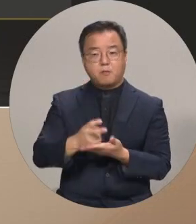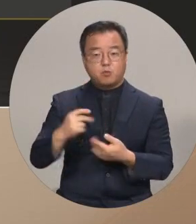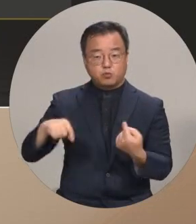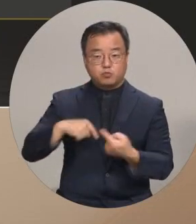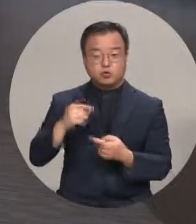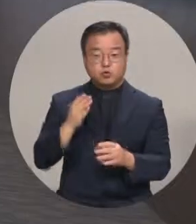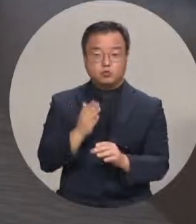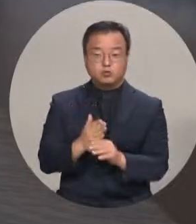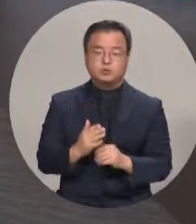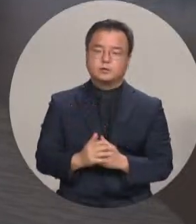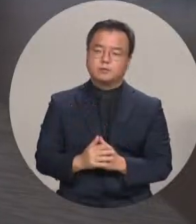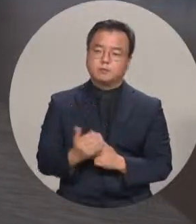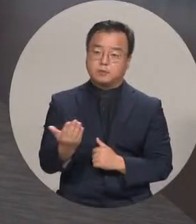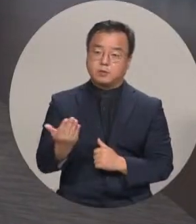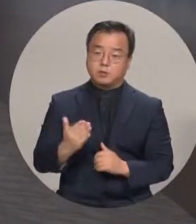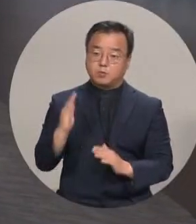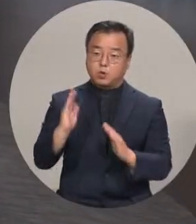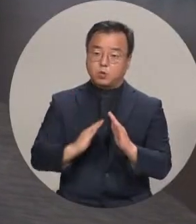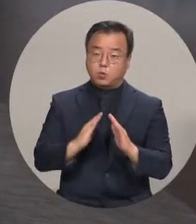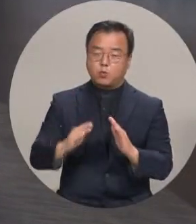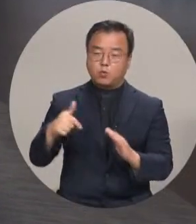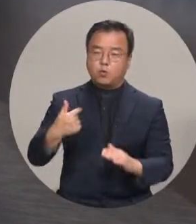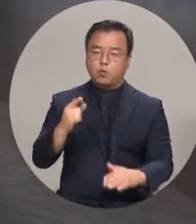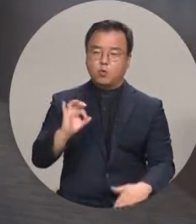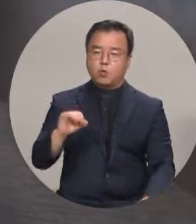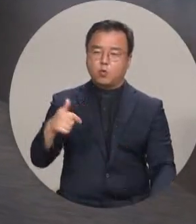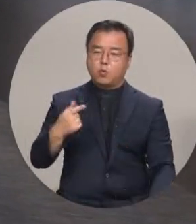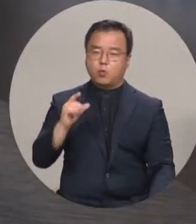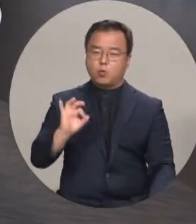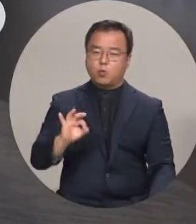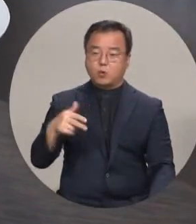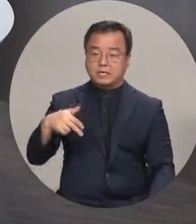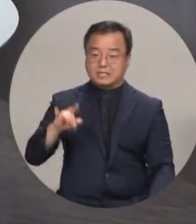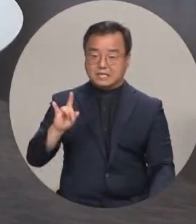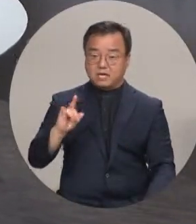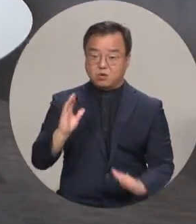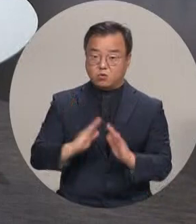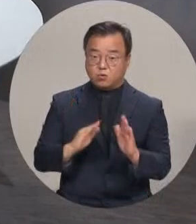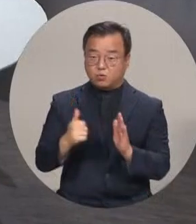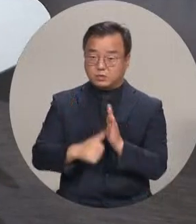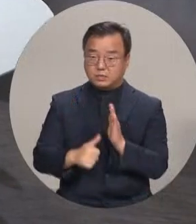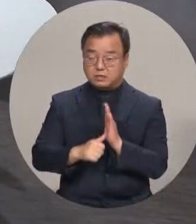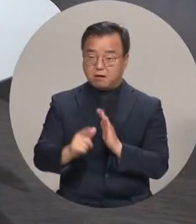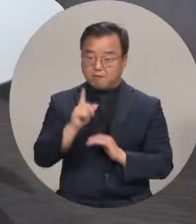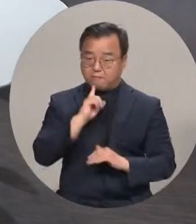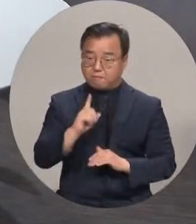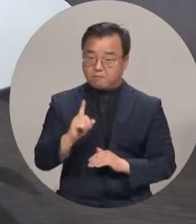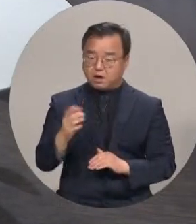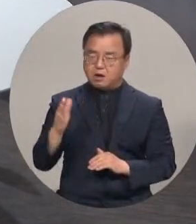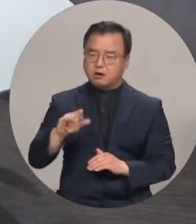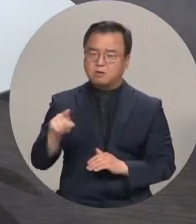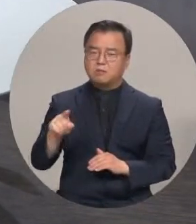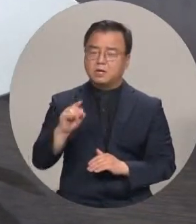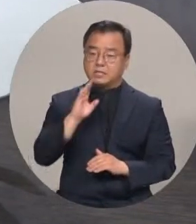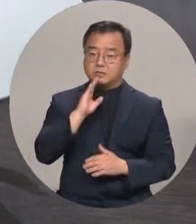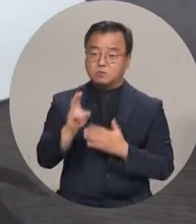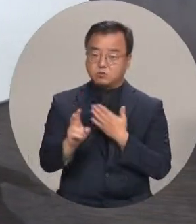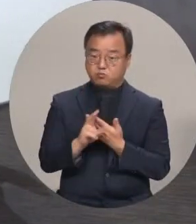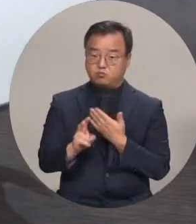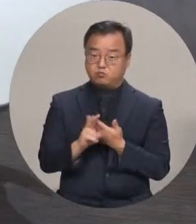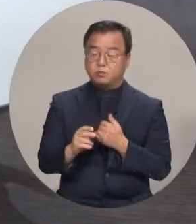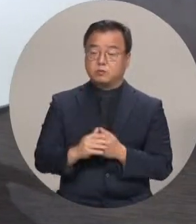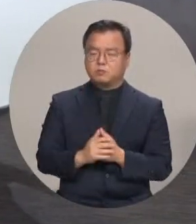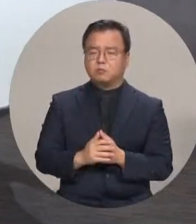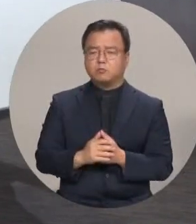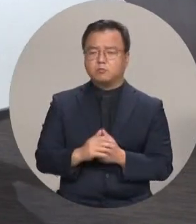합니다 예 아까 공공재라는 이름으로 유통이 된다고 말씀 해주셨는데 하지만 현행법상 엄연이 불법입니다